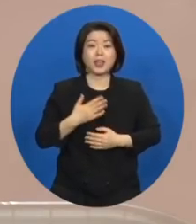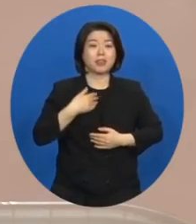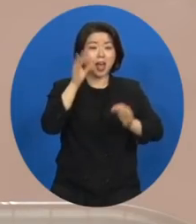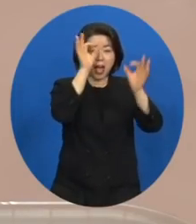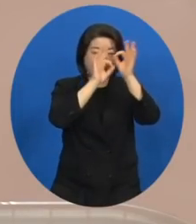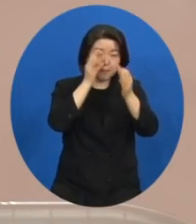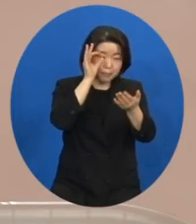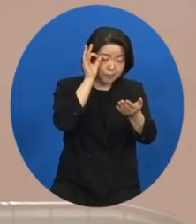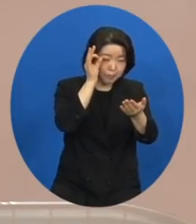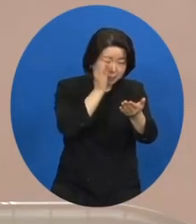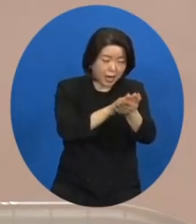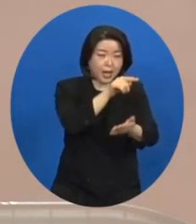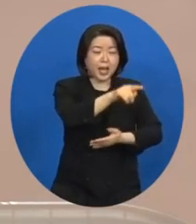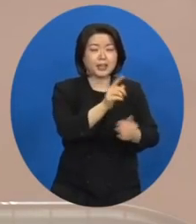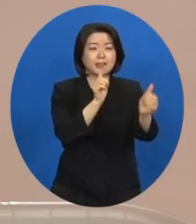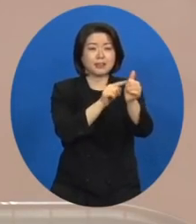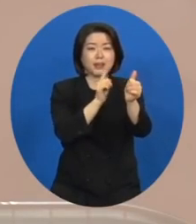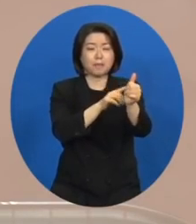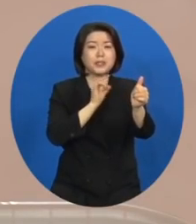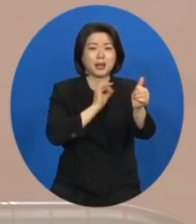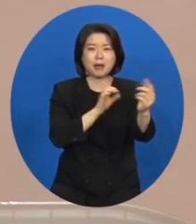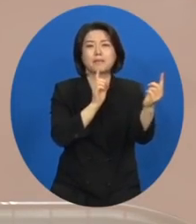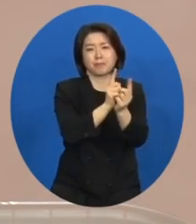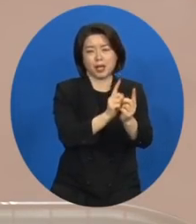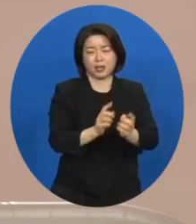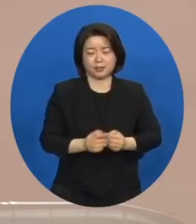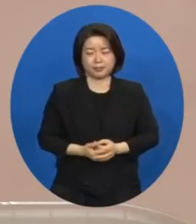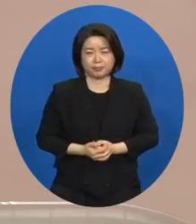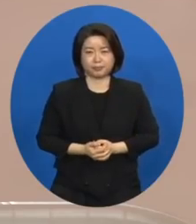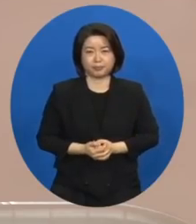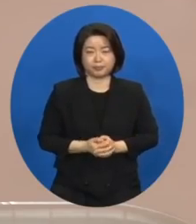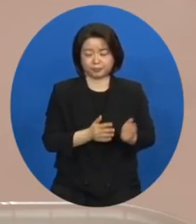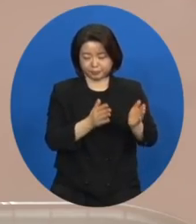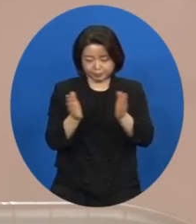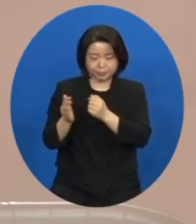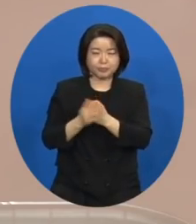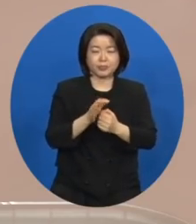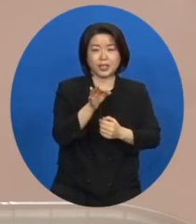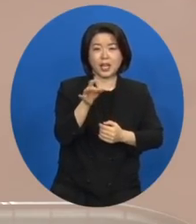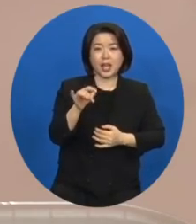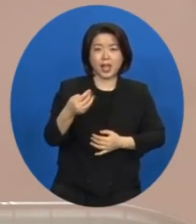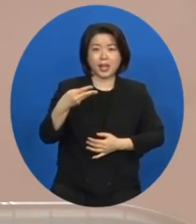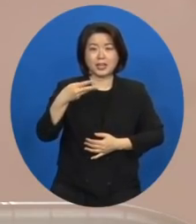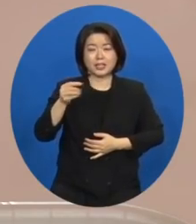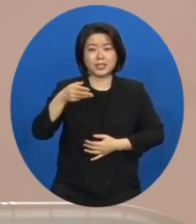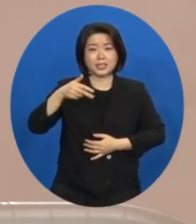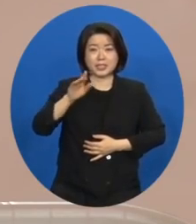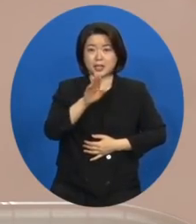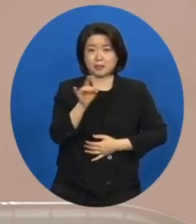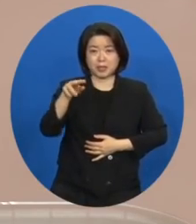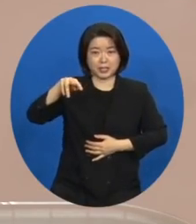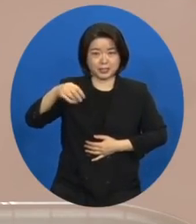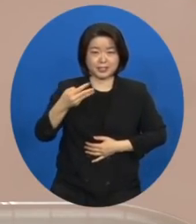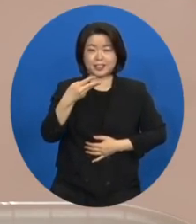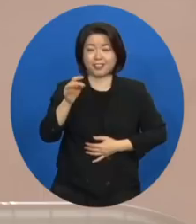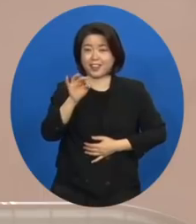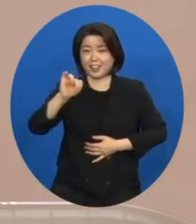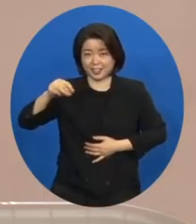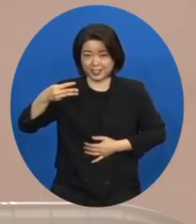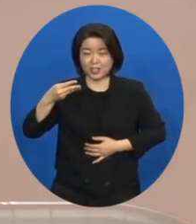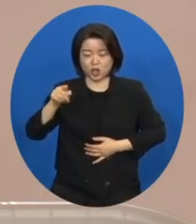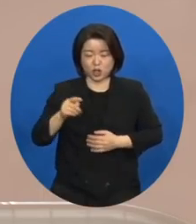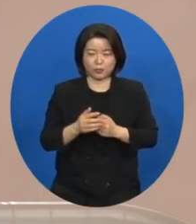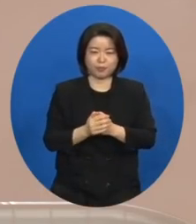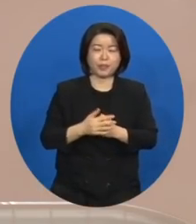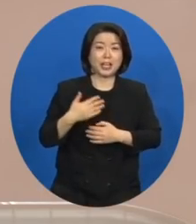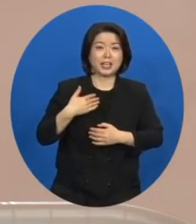만나게 되는 거죠 엘리자베스 테일러 라고 하는 배우가 있습니다 신 분 계십니까 저의 세대는 아닙니다 저의 위 3대